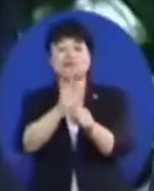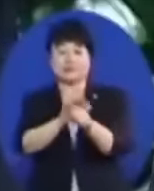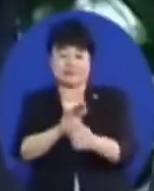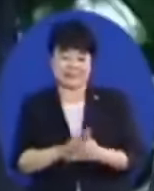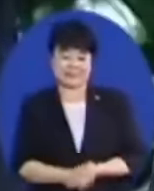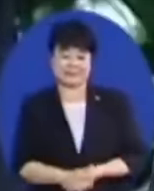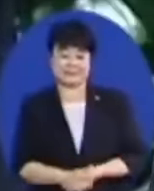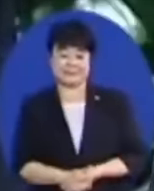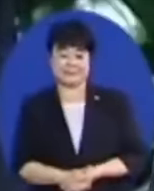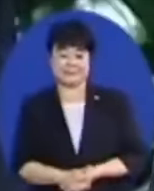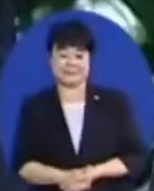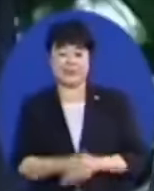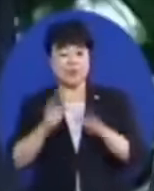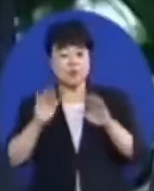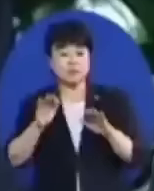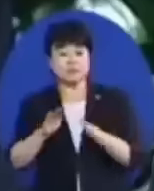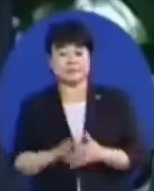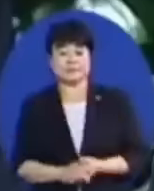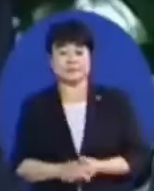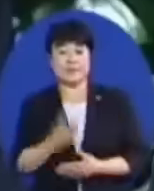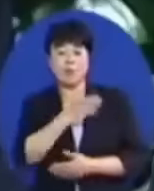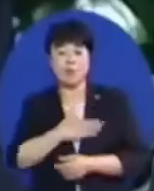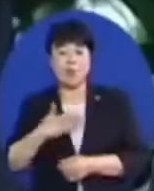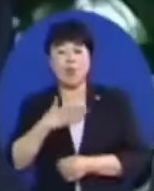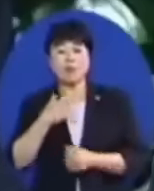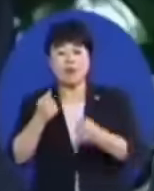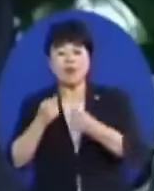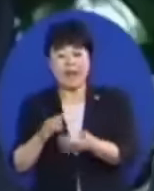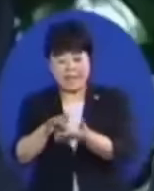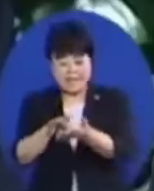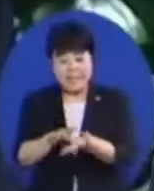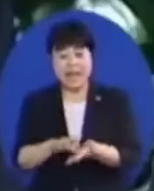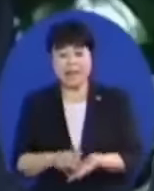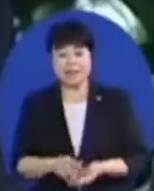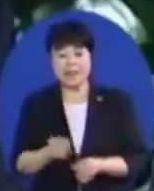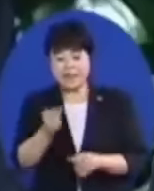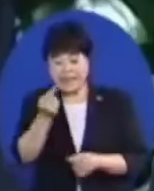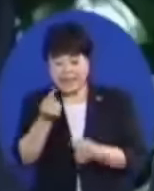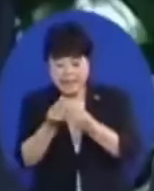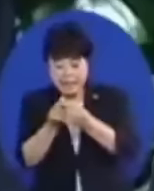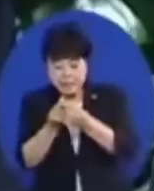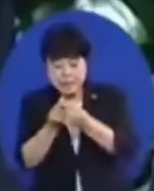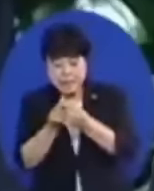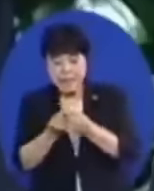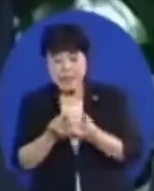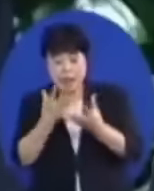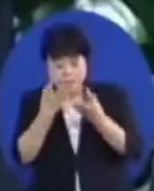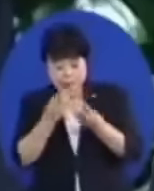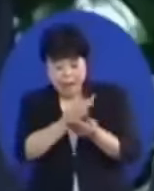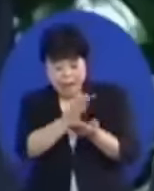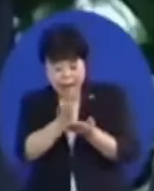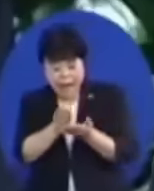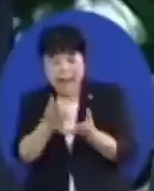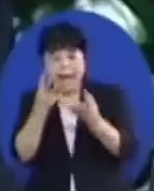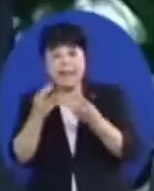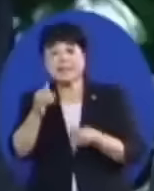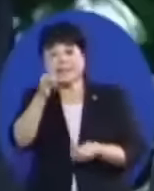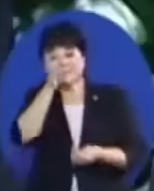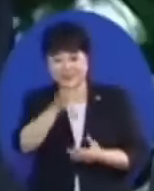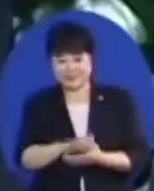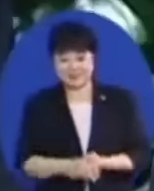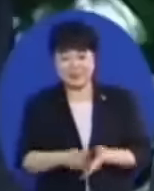것입니다. 요사의 건강약품 성진에 보면 캡슐 하나 속에 5만 가지 양분이 다 들어있다고 선이 나와 있는